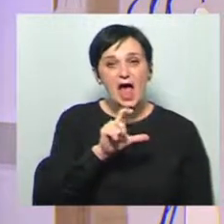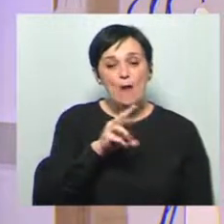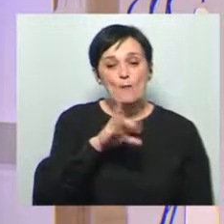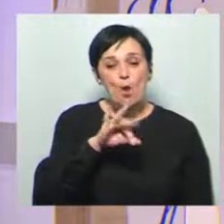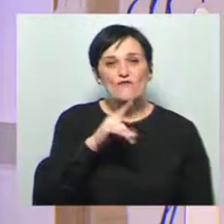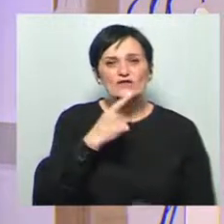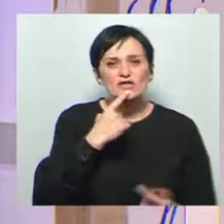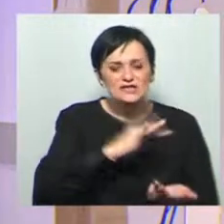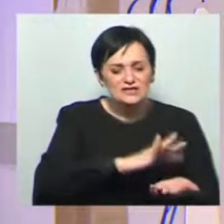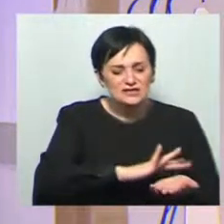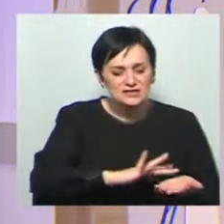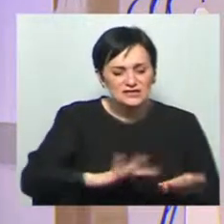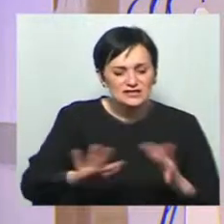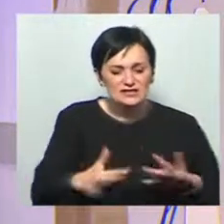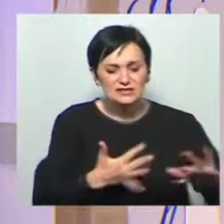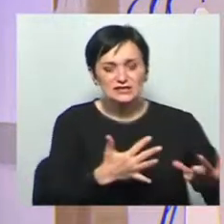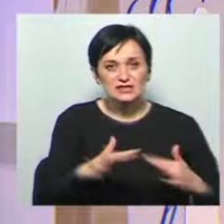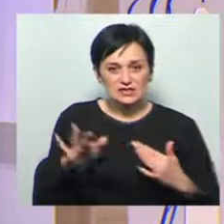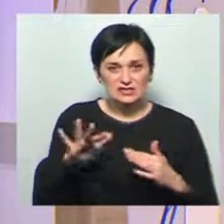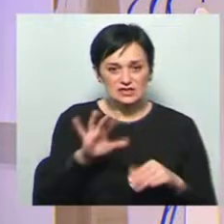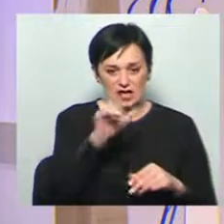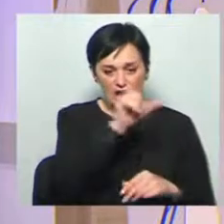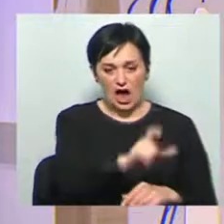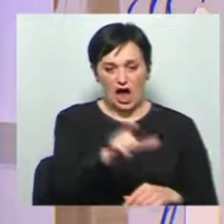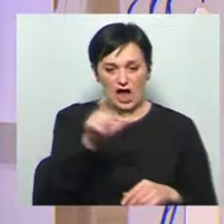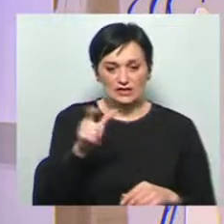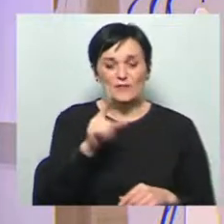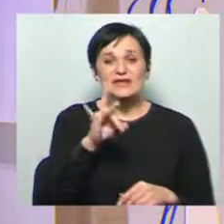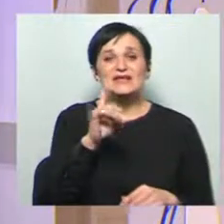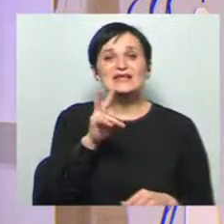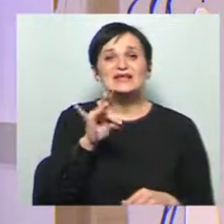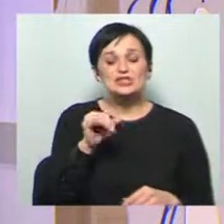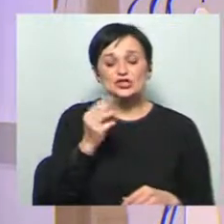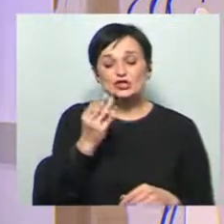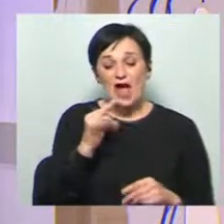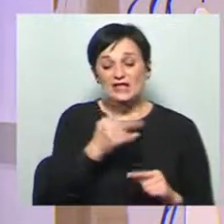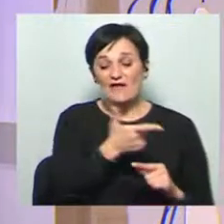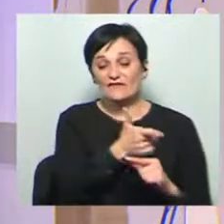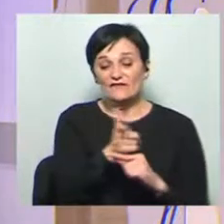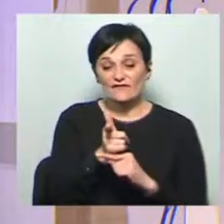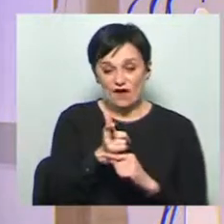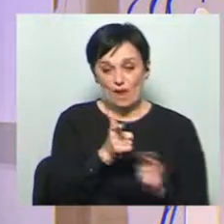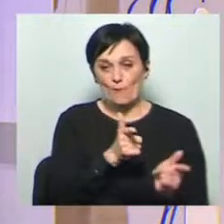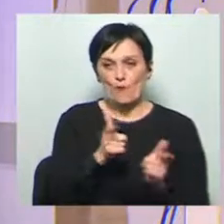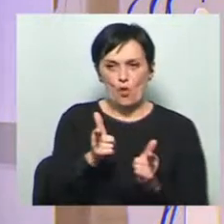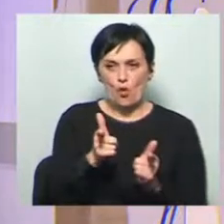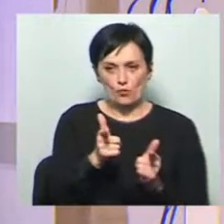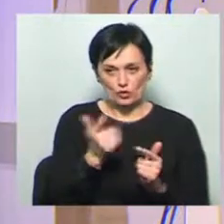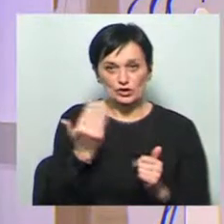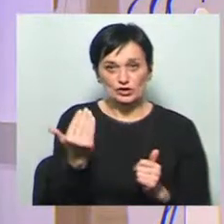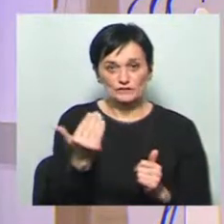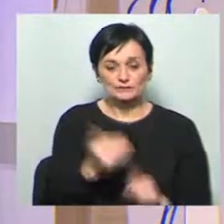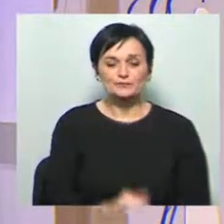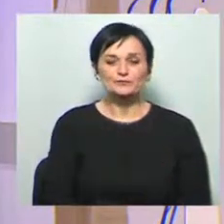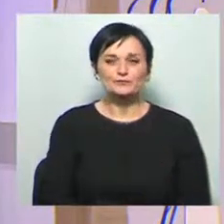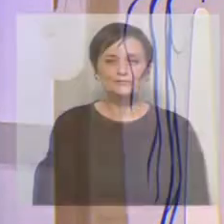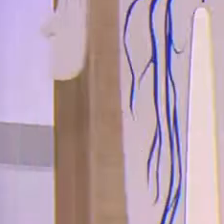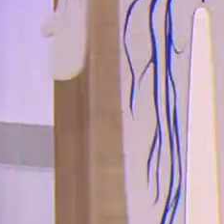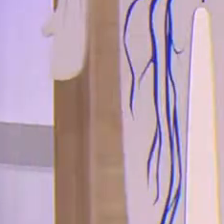მქონე ადამიანებს და ერთგვარი კოლაჟი, რომელიც ქრისტი შანავა მოამზადა, ისევე როგორც თქვენ მიერ ნანახი უკვე ერთი სიუჟეტი.